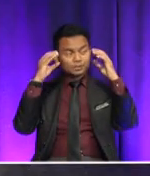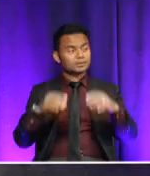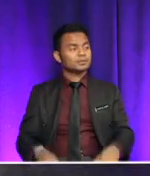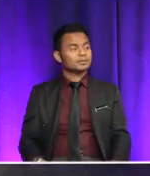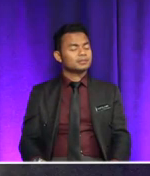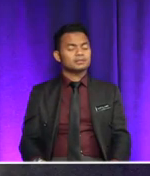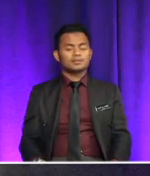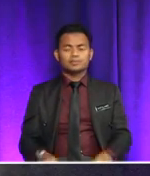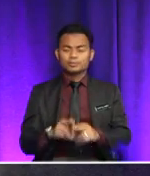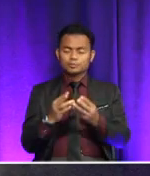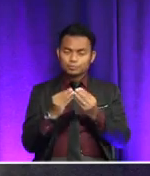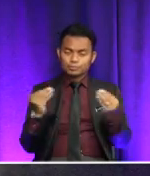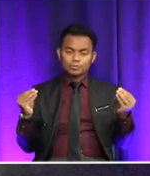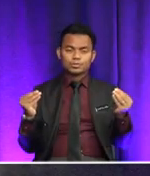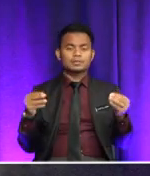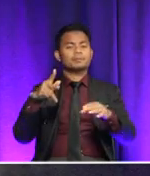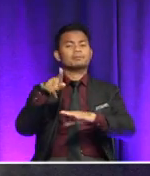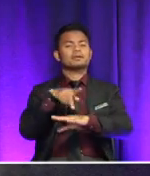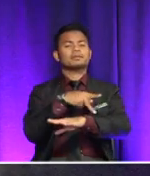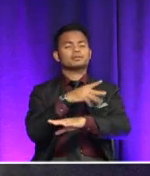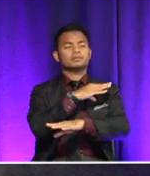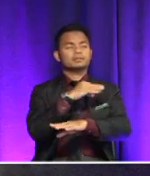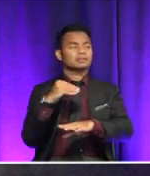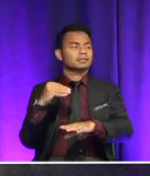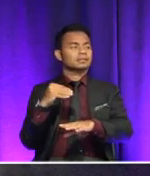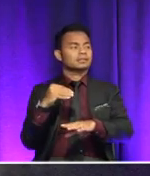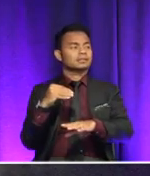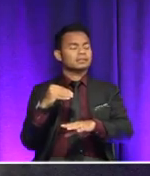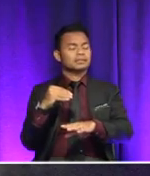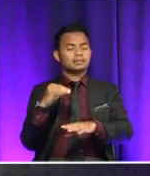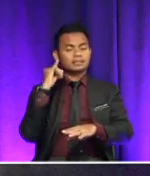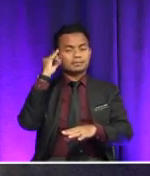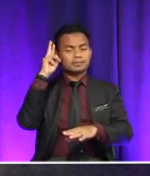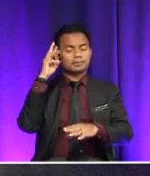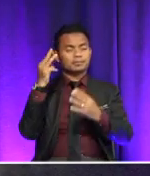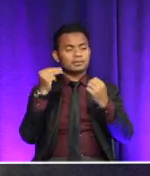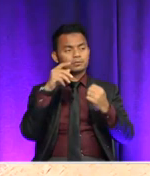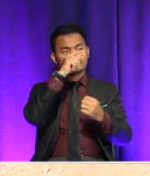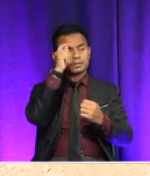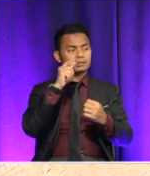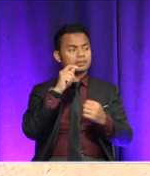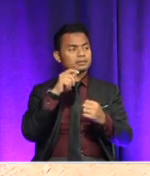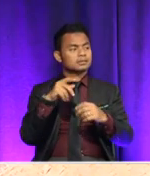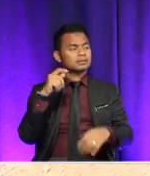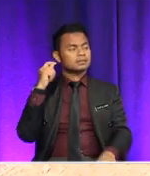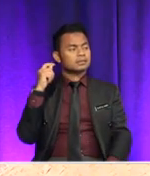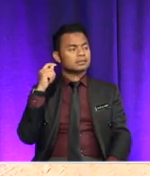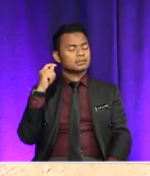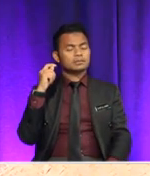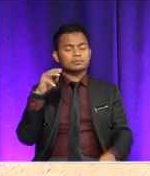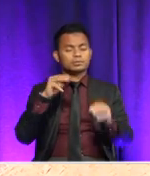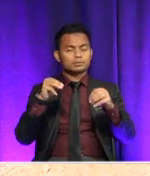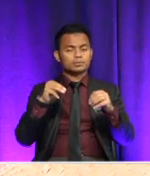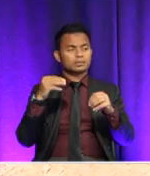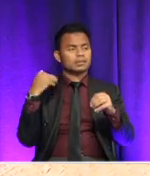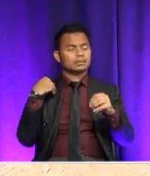Nah bagi pantun kepada kita juga dan mungkin karena ini Irfan datangnya tadi murid gua ada peningkatan investasi yang sangat membanggakan